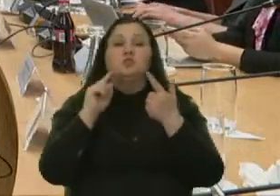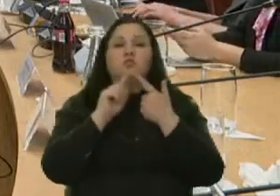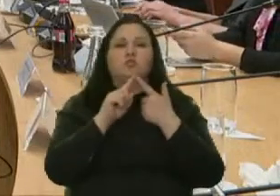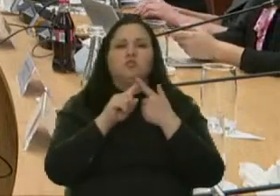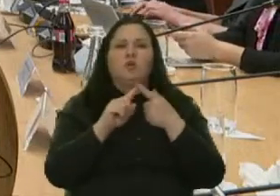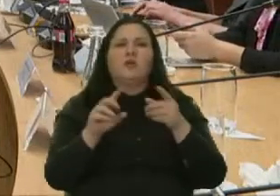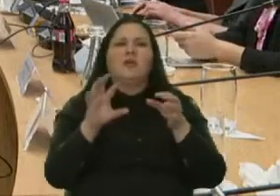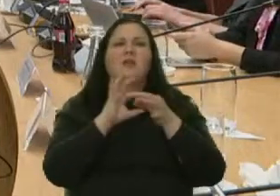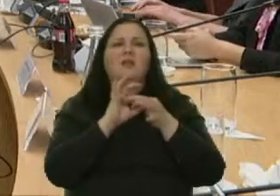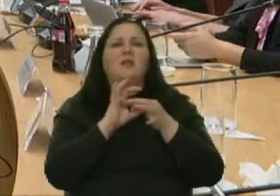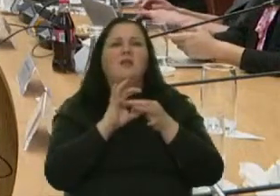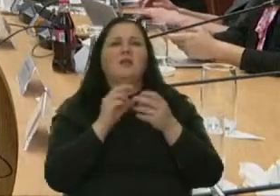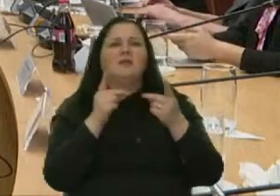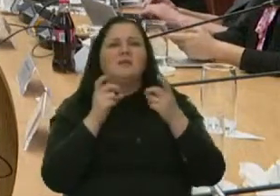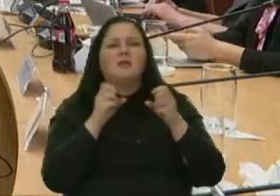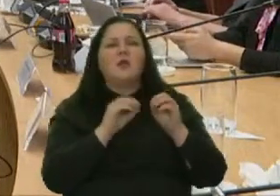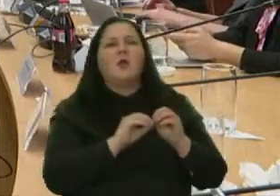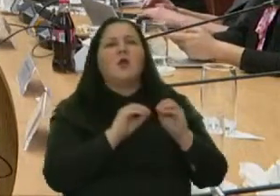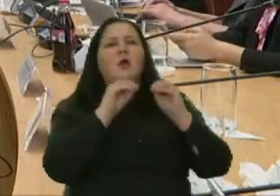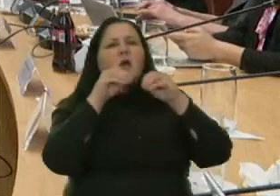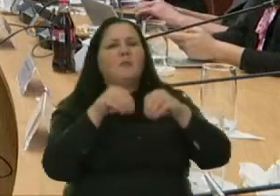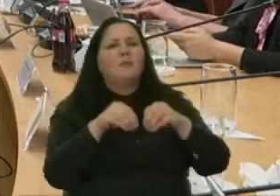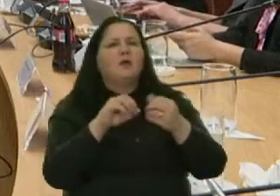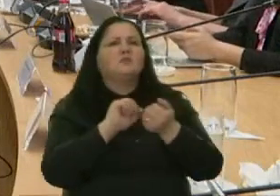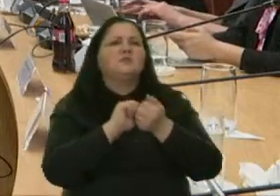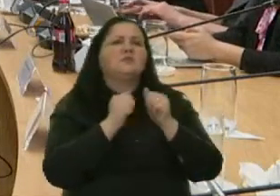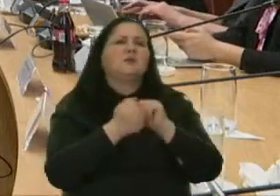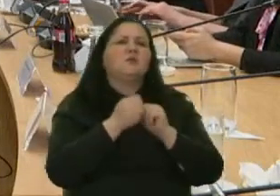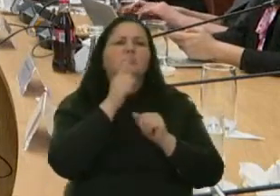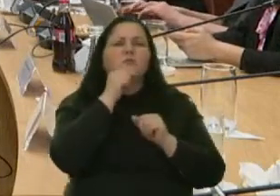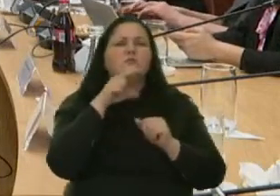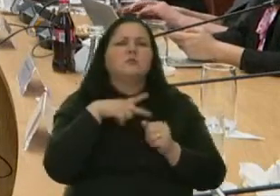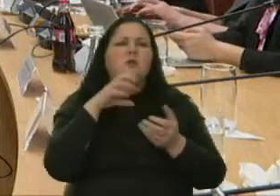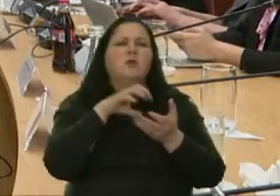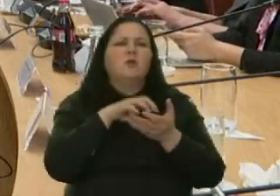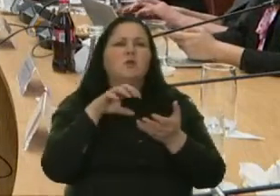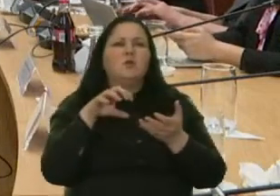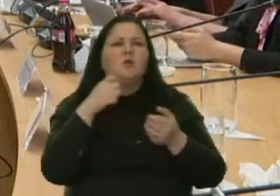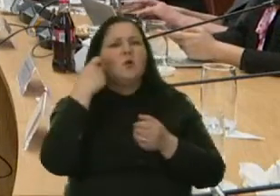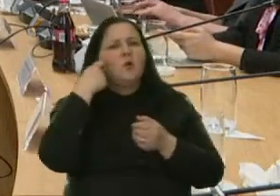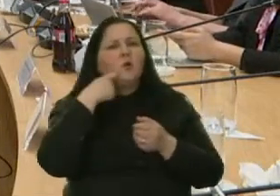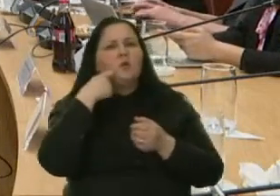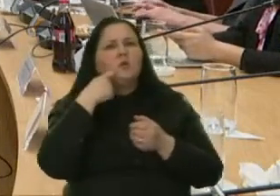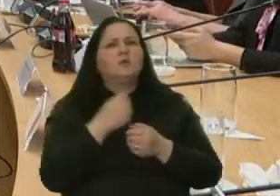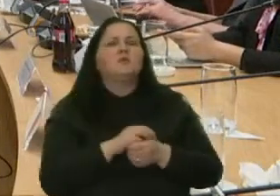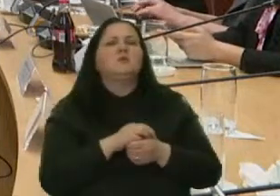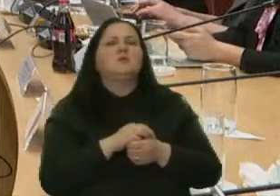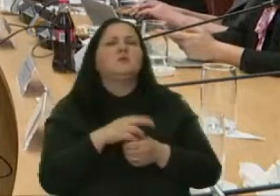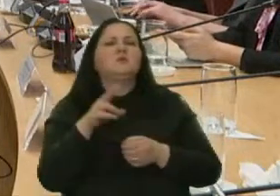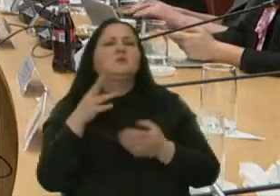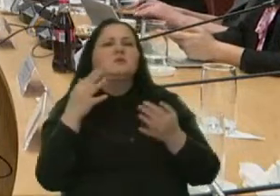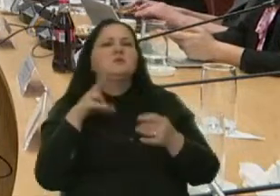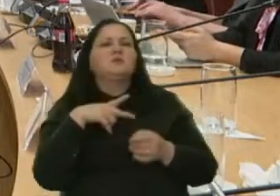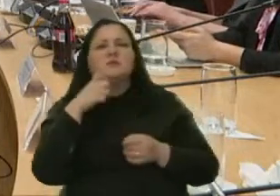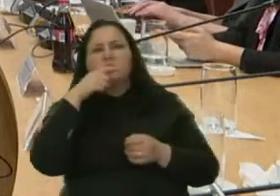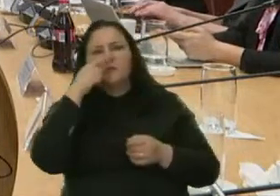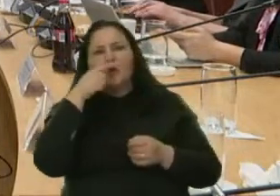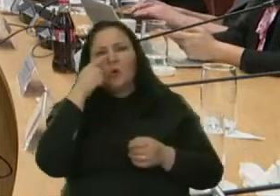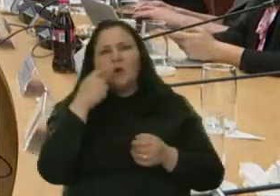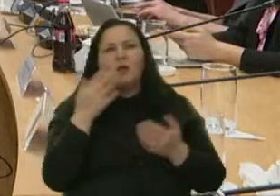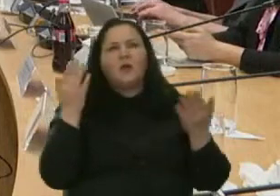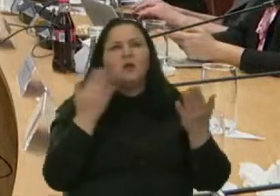doua legată de amplasarea sau Unde este localizat Clujul dați mi voie să spun că sunt câteva orașe